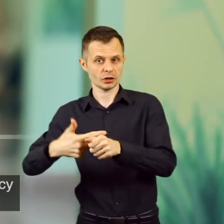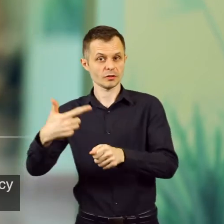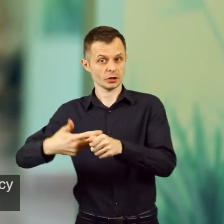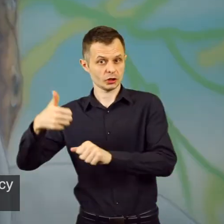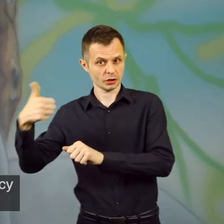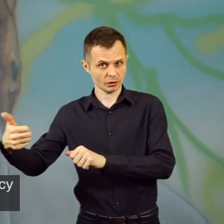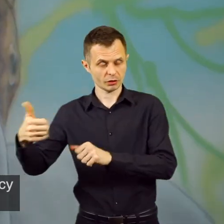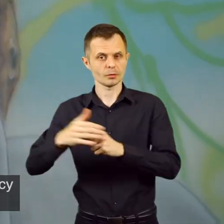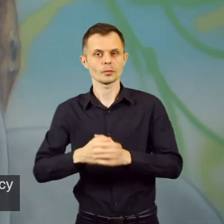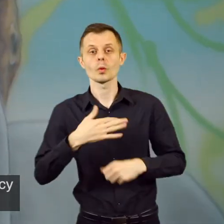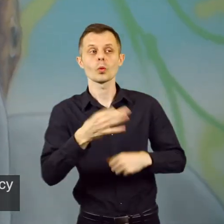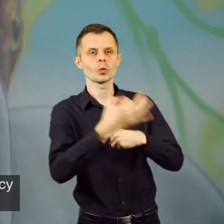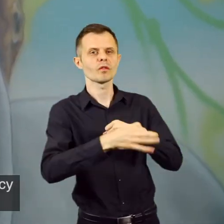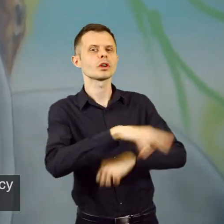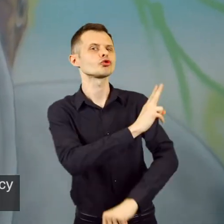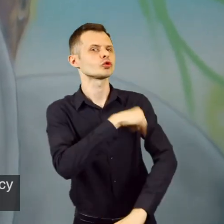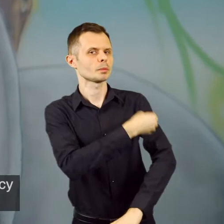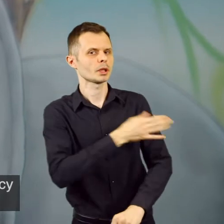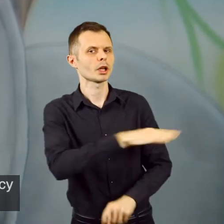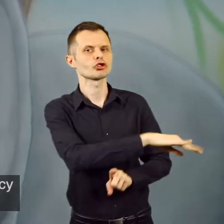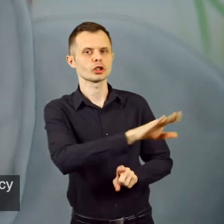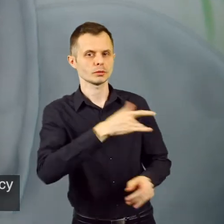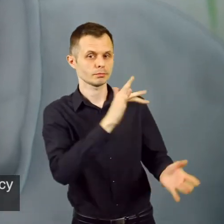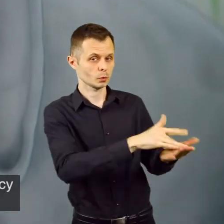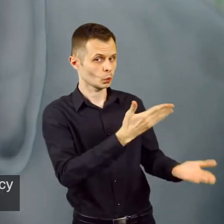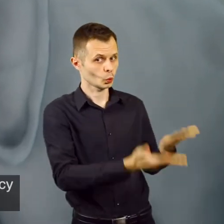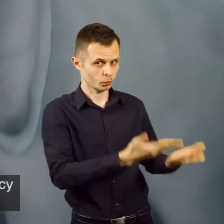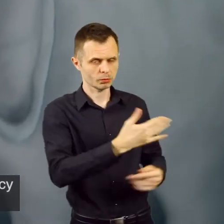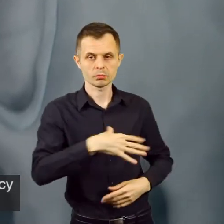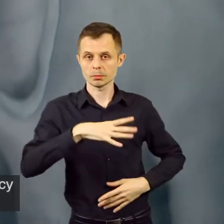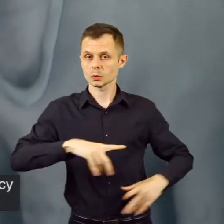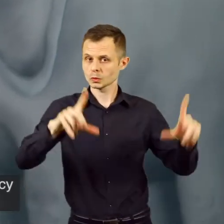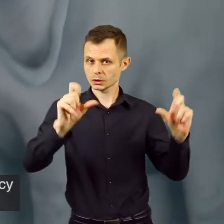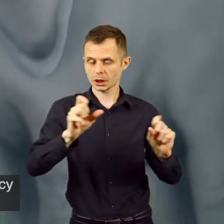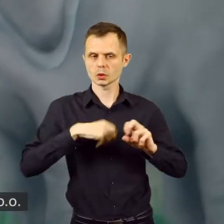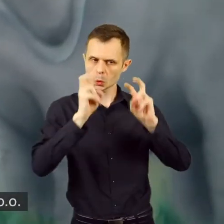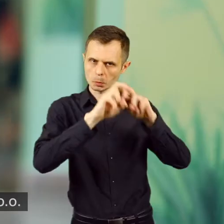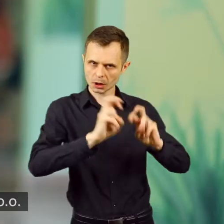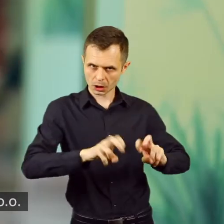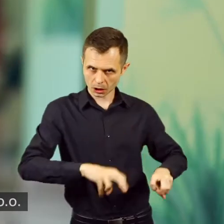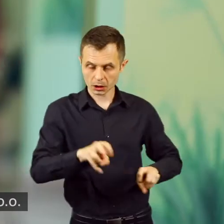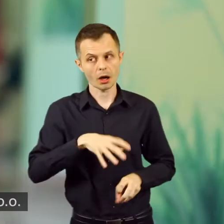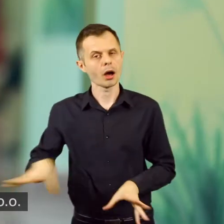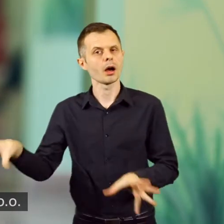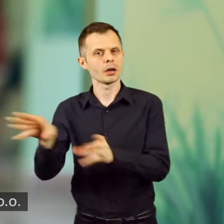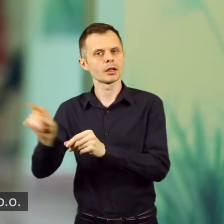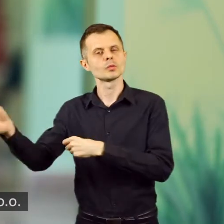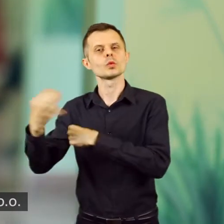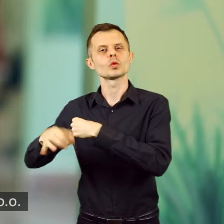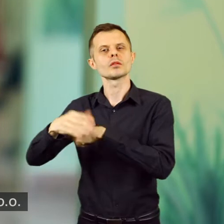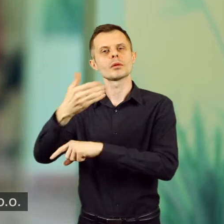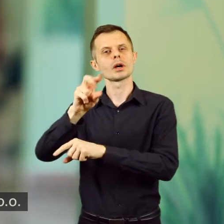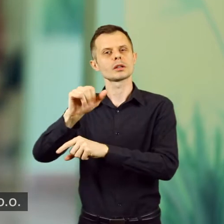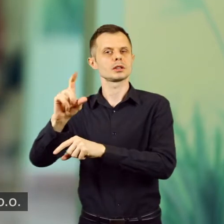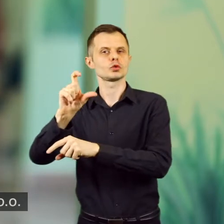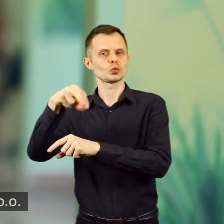2020-2021 Uniwersytecki Szpital Dziecięcy w Lublinie rozpoczął badania łącznie z Uniwersytetem